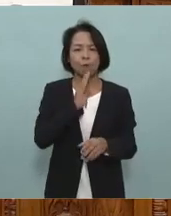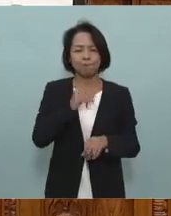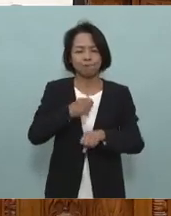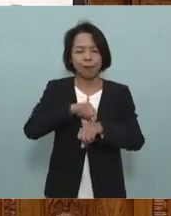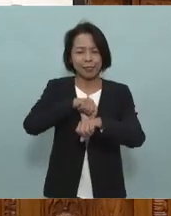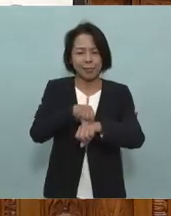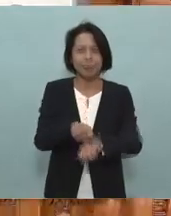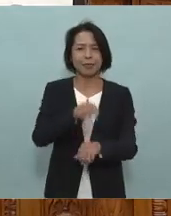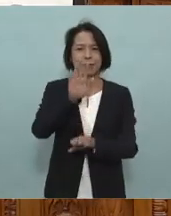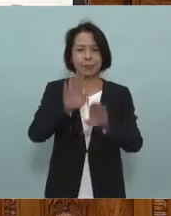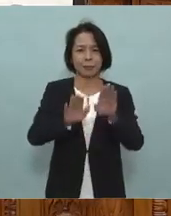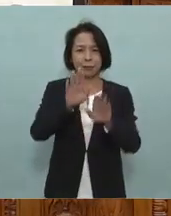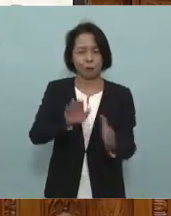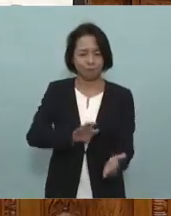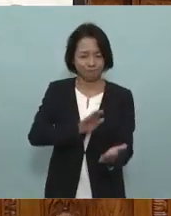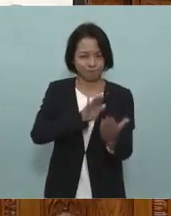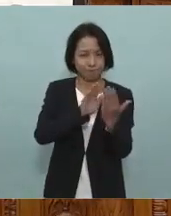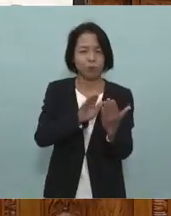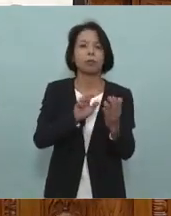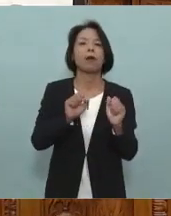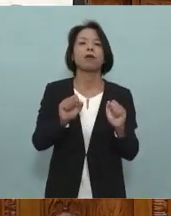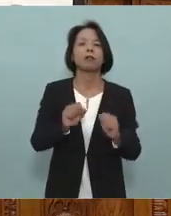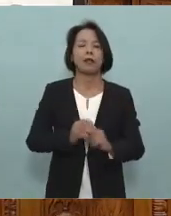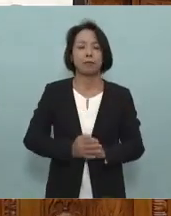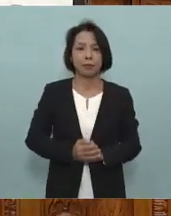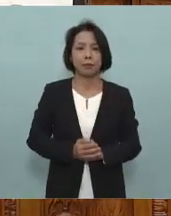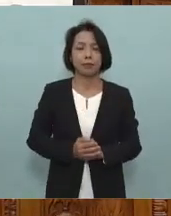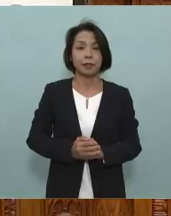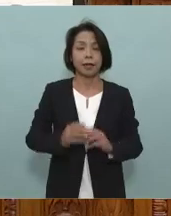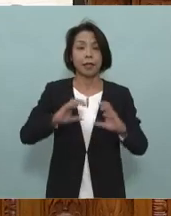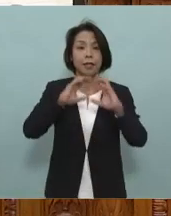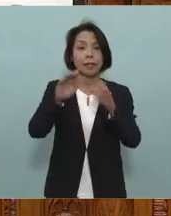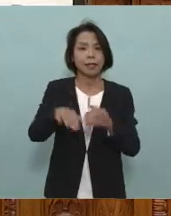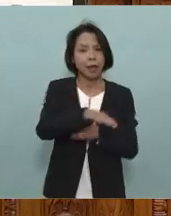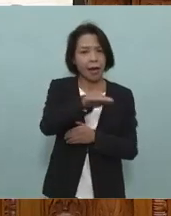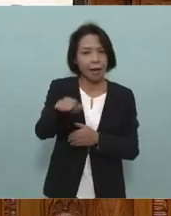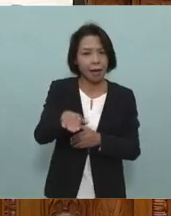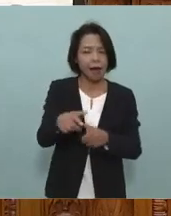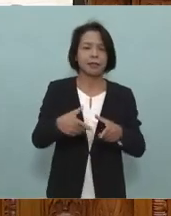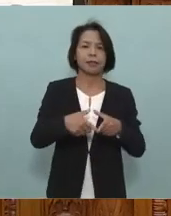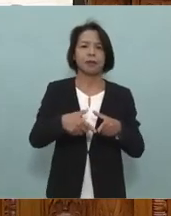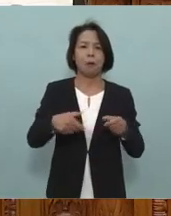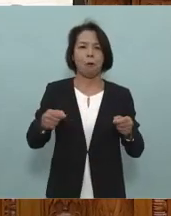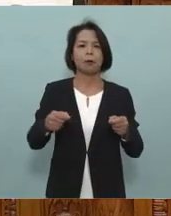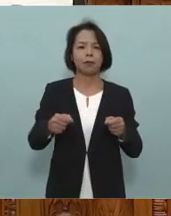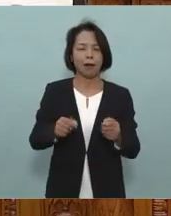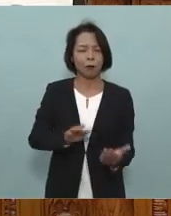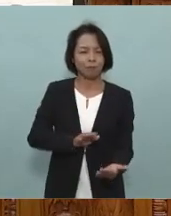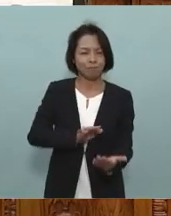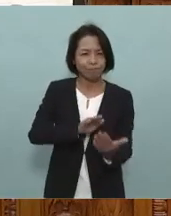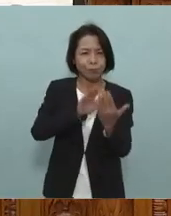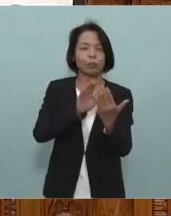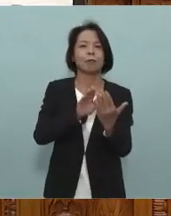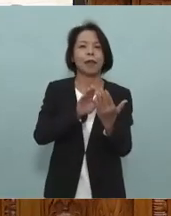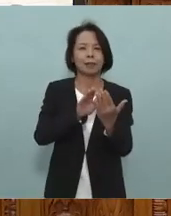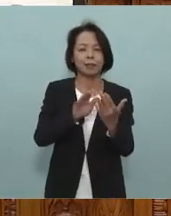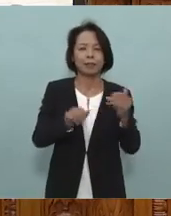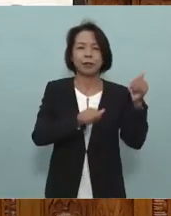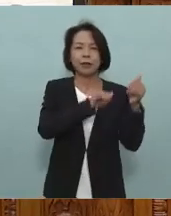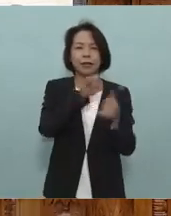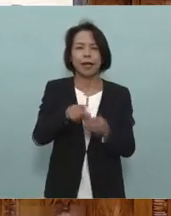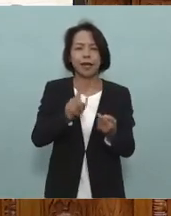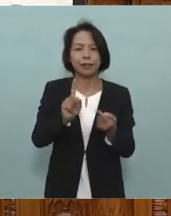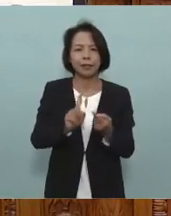言える状況に直面しています世界がそして日本が直面する歴史的